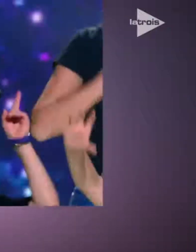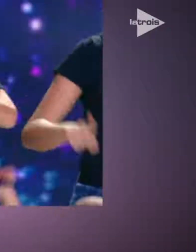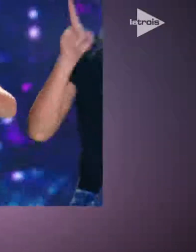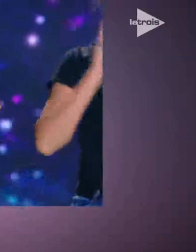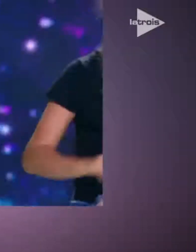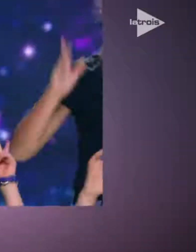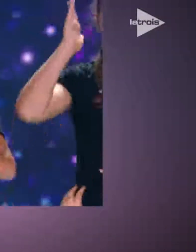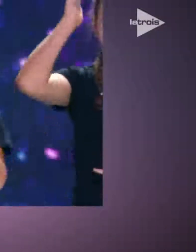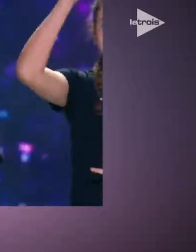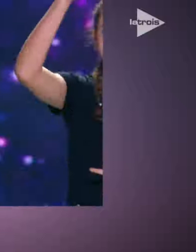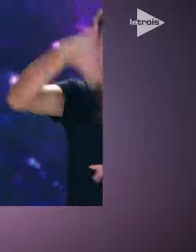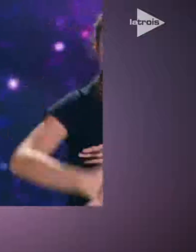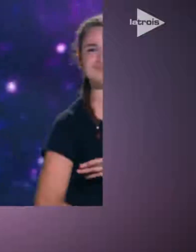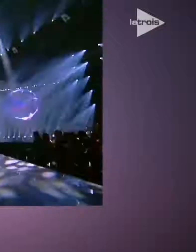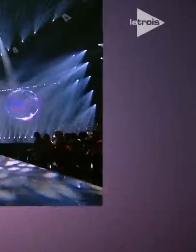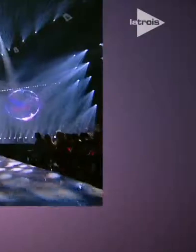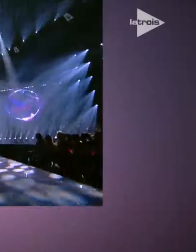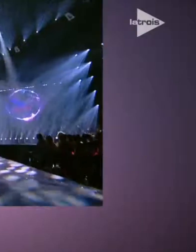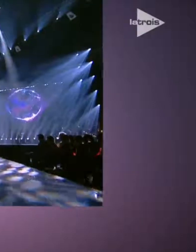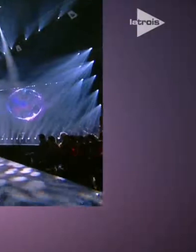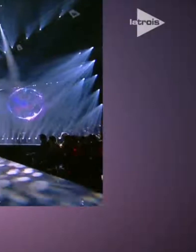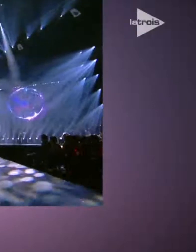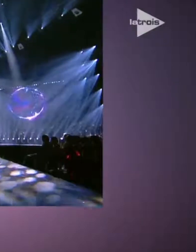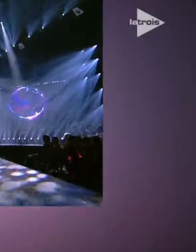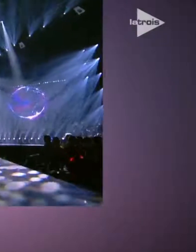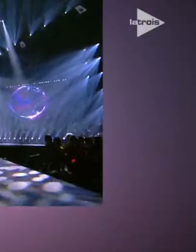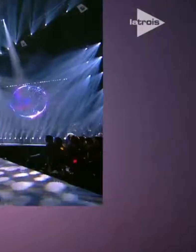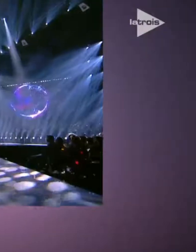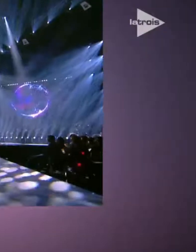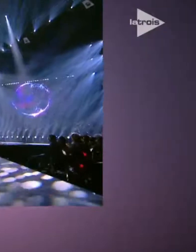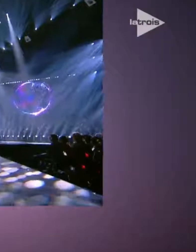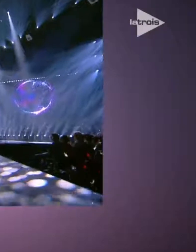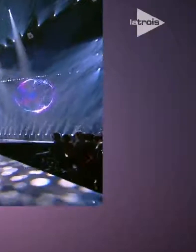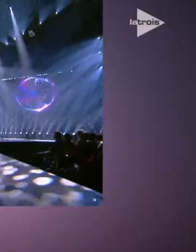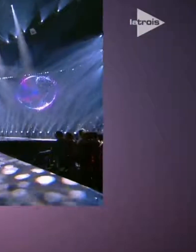hope someday you would join us.